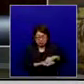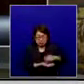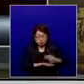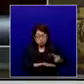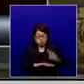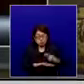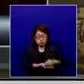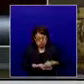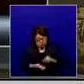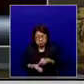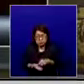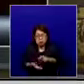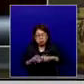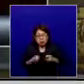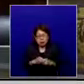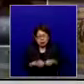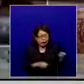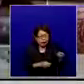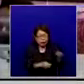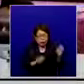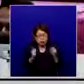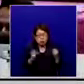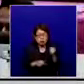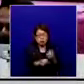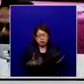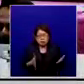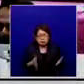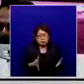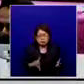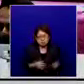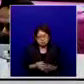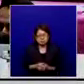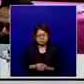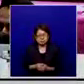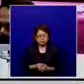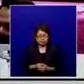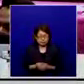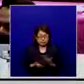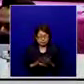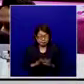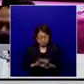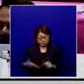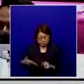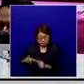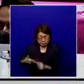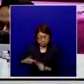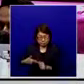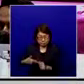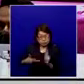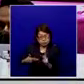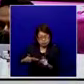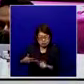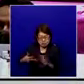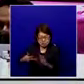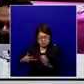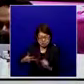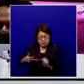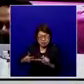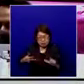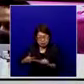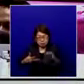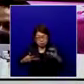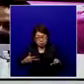และเจ้าสัวกลัวตายทำไงรู้ไหมครับเนื่องจากจำนวนที่จะให้เนี่ย 400,000 ล้านแต่ตั๋วในระบบ